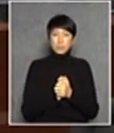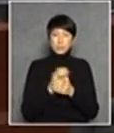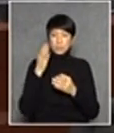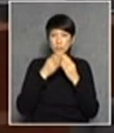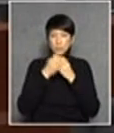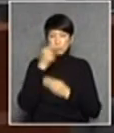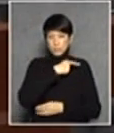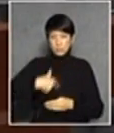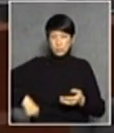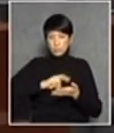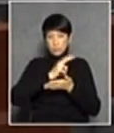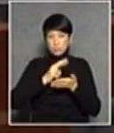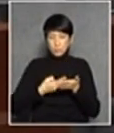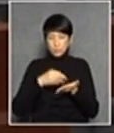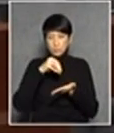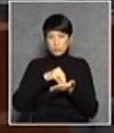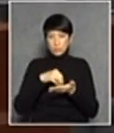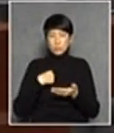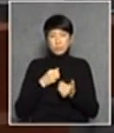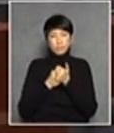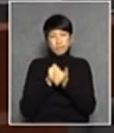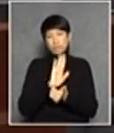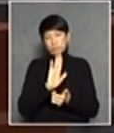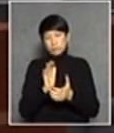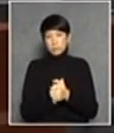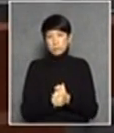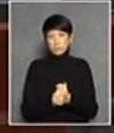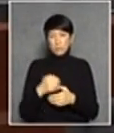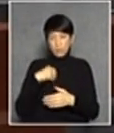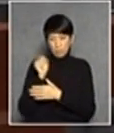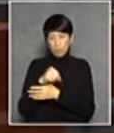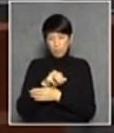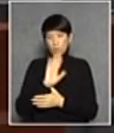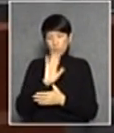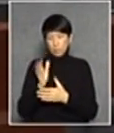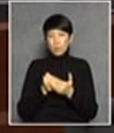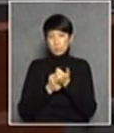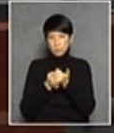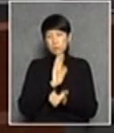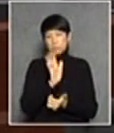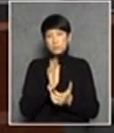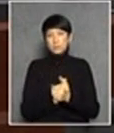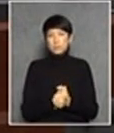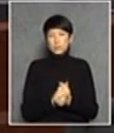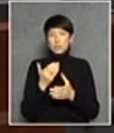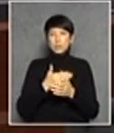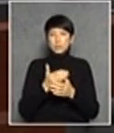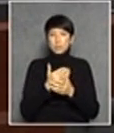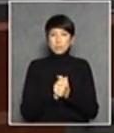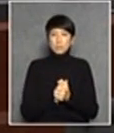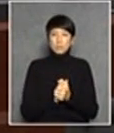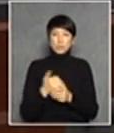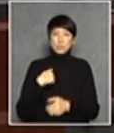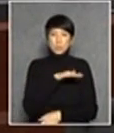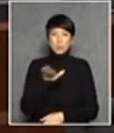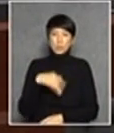員的修訂我們是不支持的，對，我們是不支持葉建源議員的修訂，因為我們就